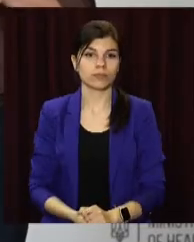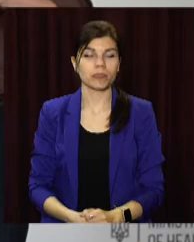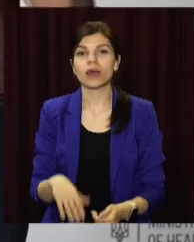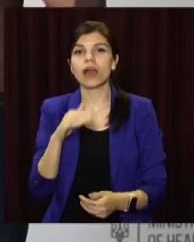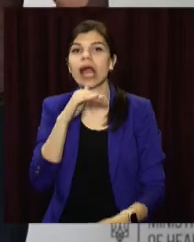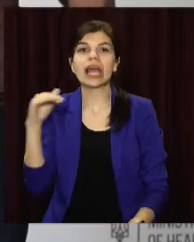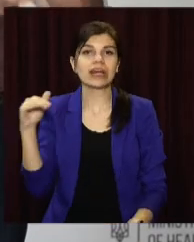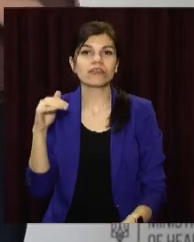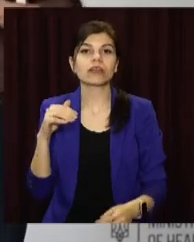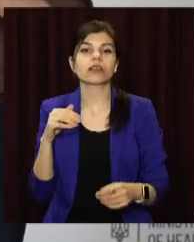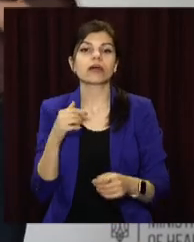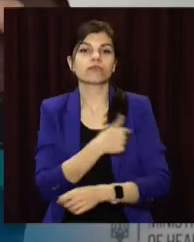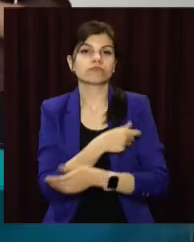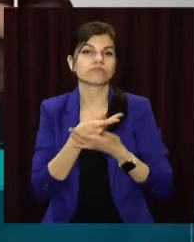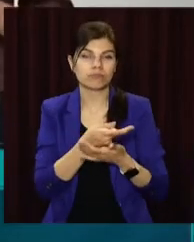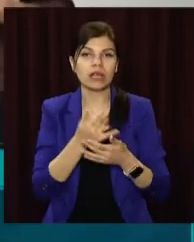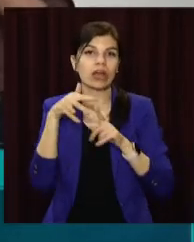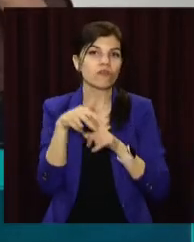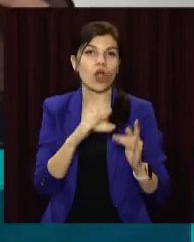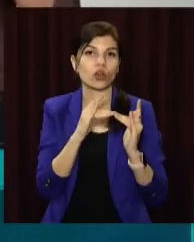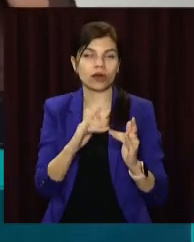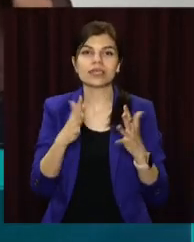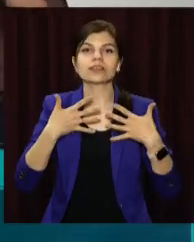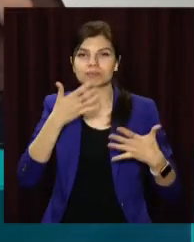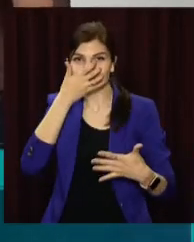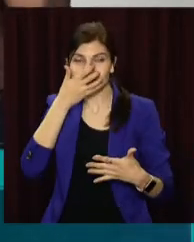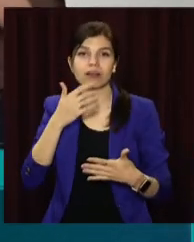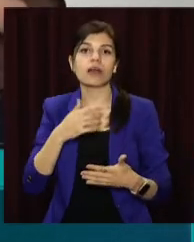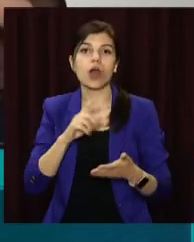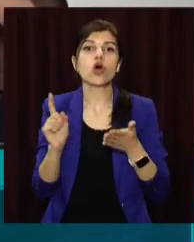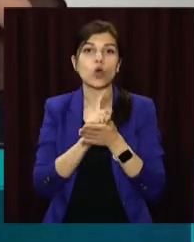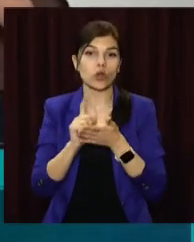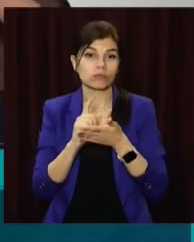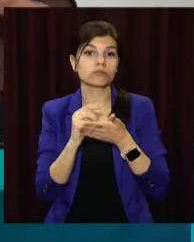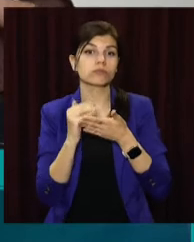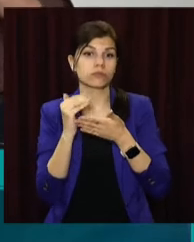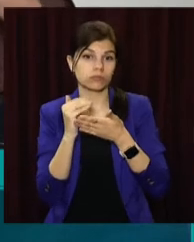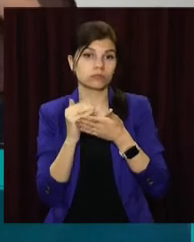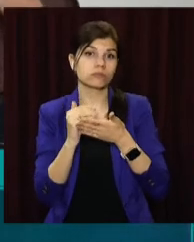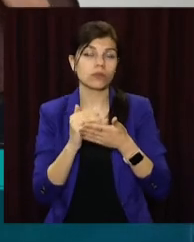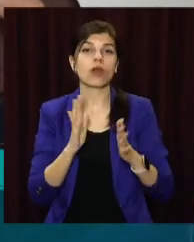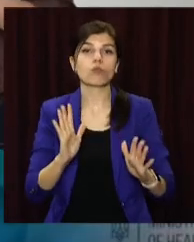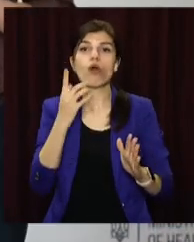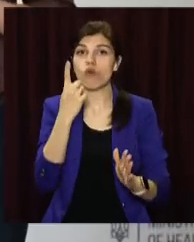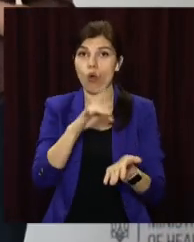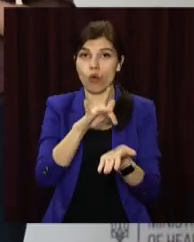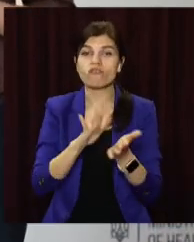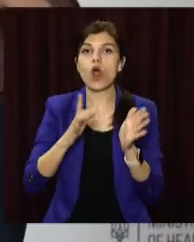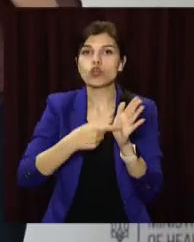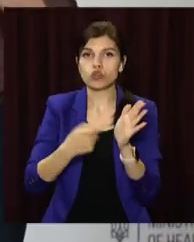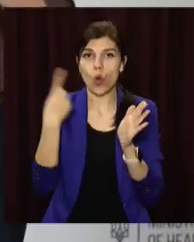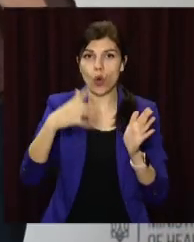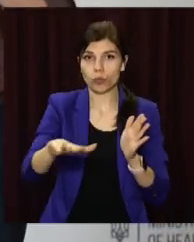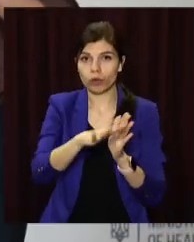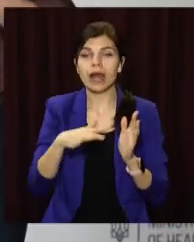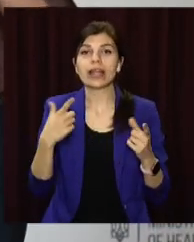Рівень госпіталізації та завантаженість ліжок з киснем перевищує встановлені норми лише в одній області. В Донецькій області,